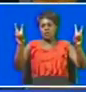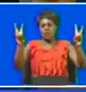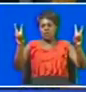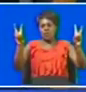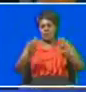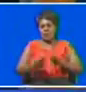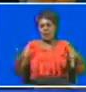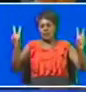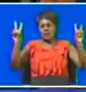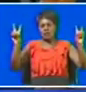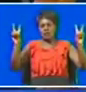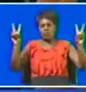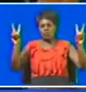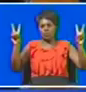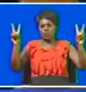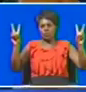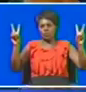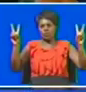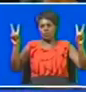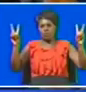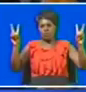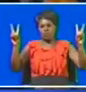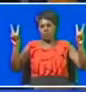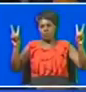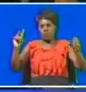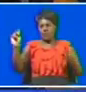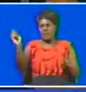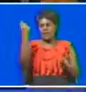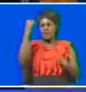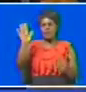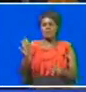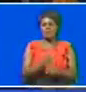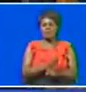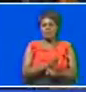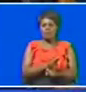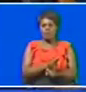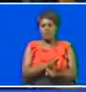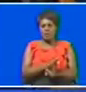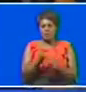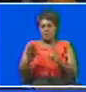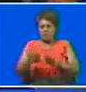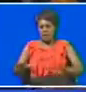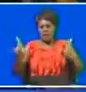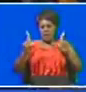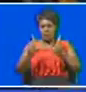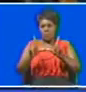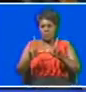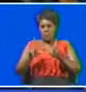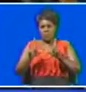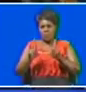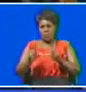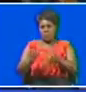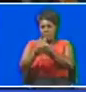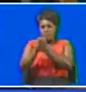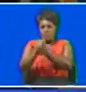hili jambo la ardhi hapa pwani na Kenya mzima. Bahati amepeana mkono